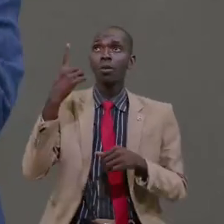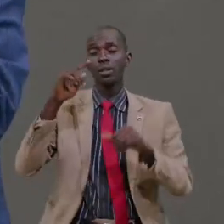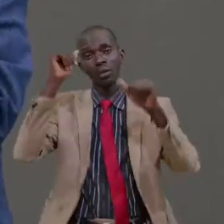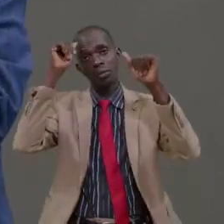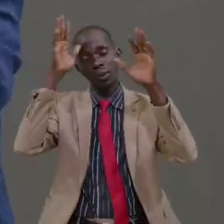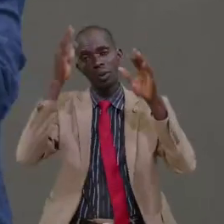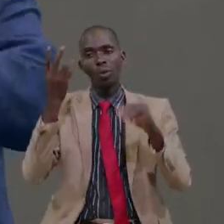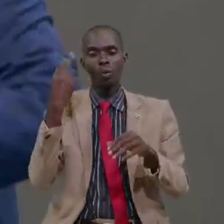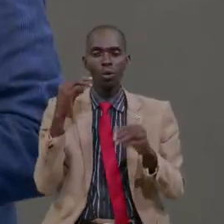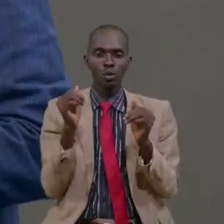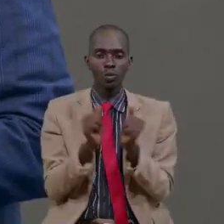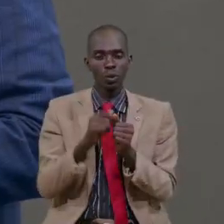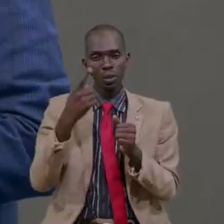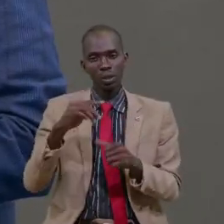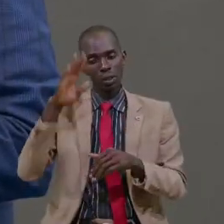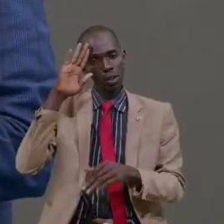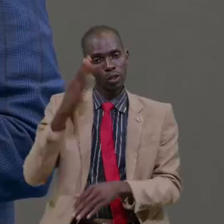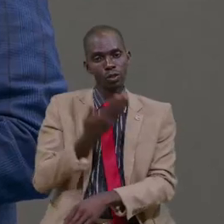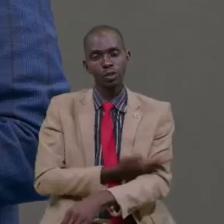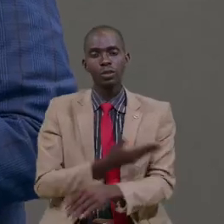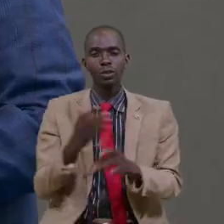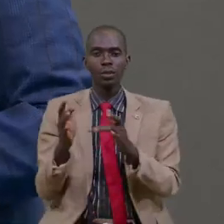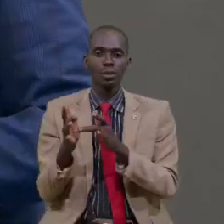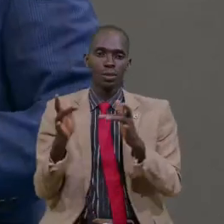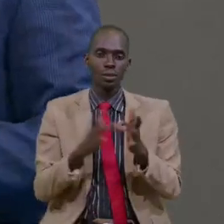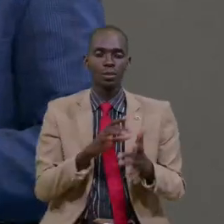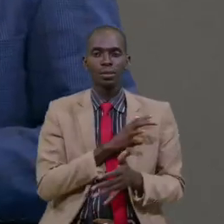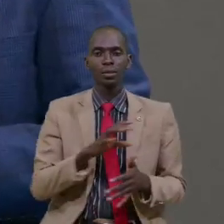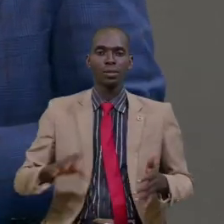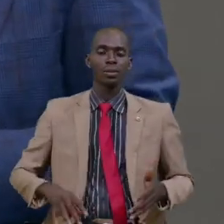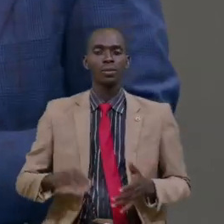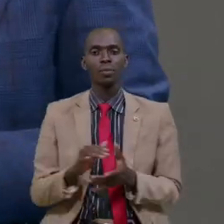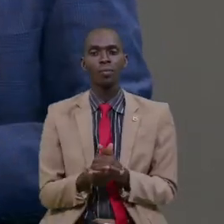Père étaient avec le Fils Jésus-Christ.